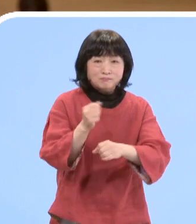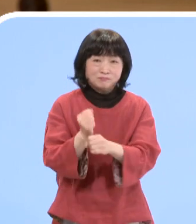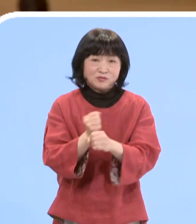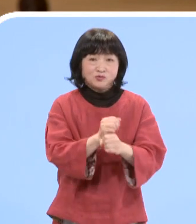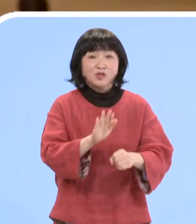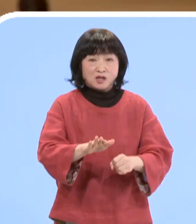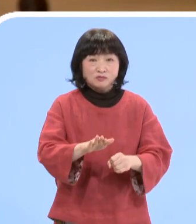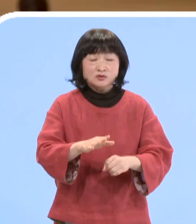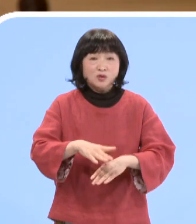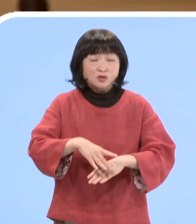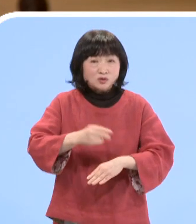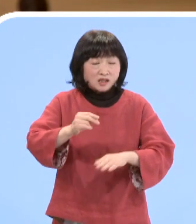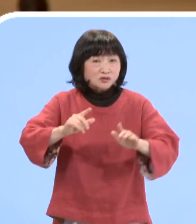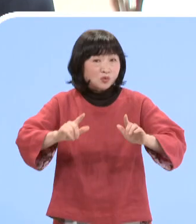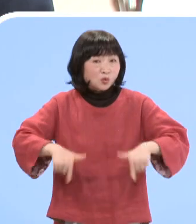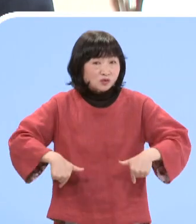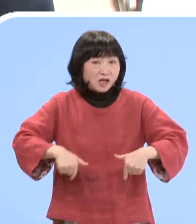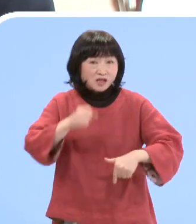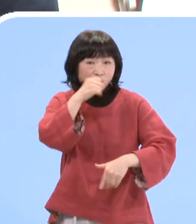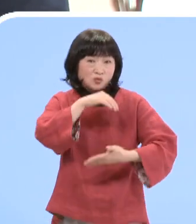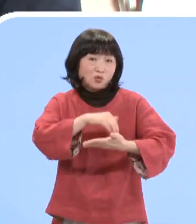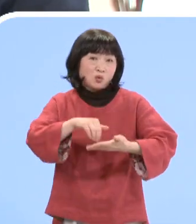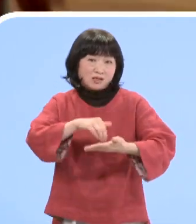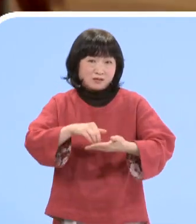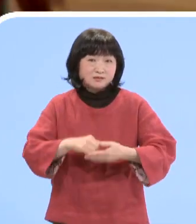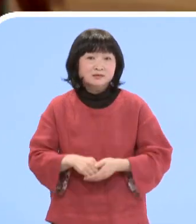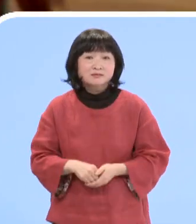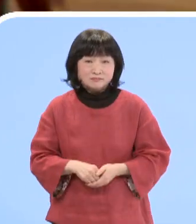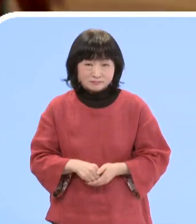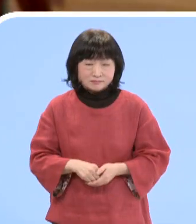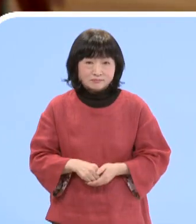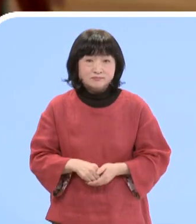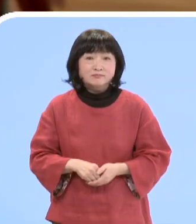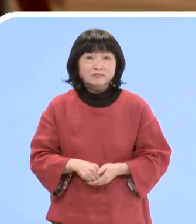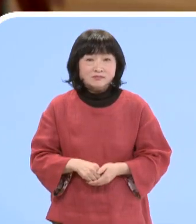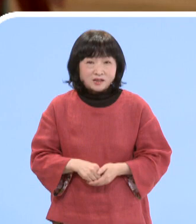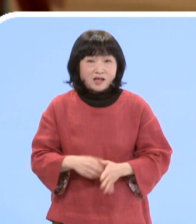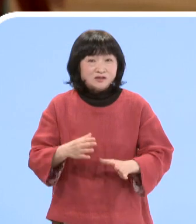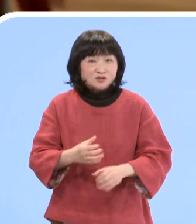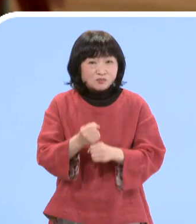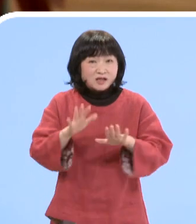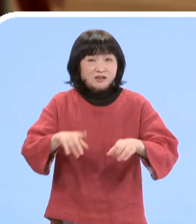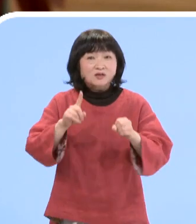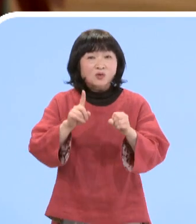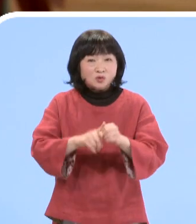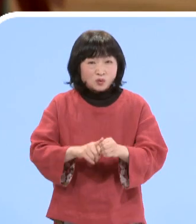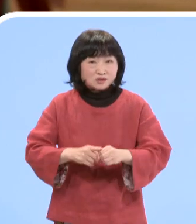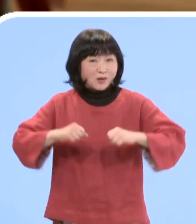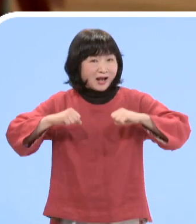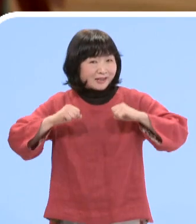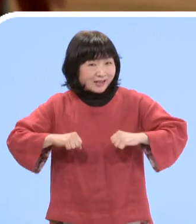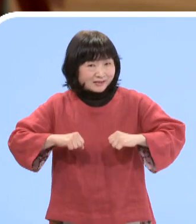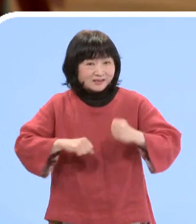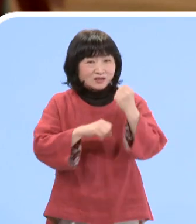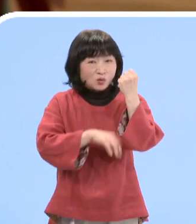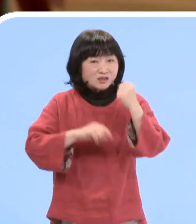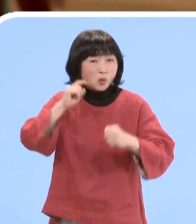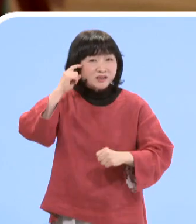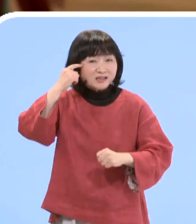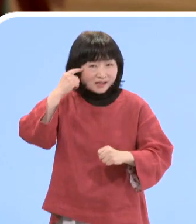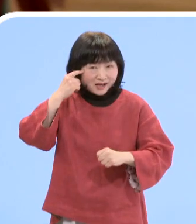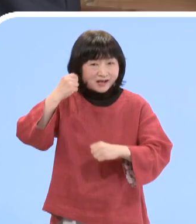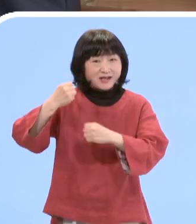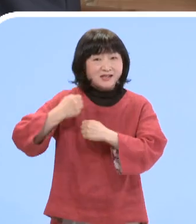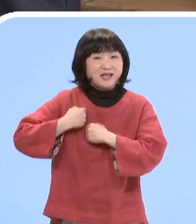最初のスタートの予算になると。そのような意味で今年は元気をですね、基本にして今日も運営していきたいと